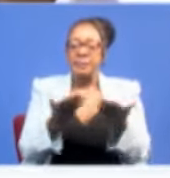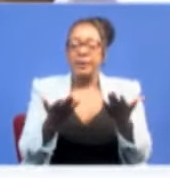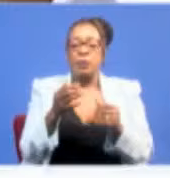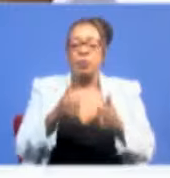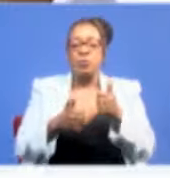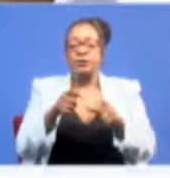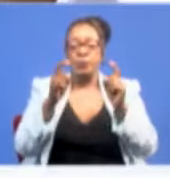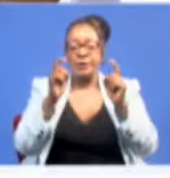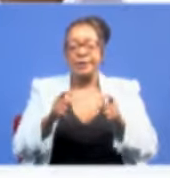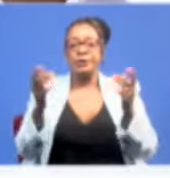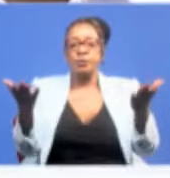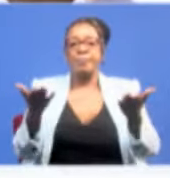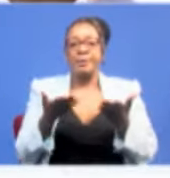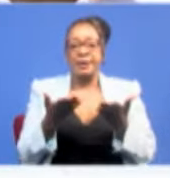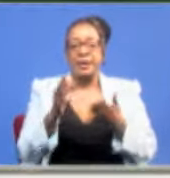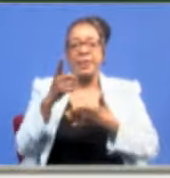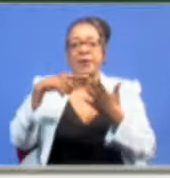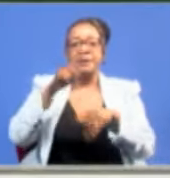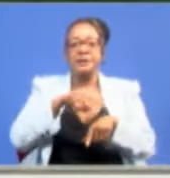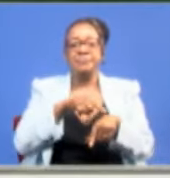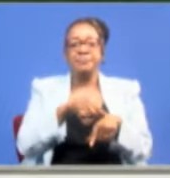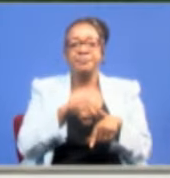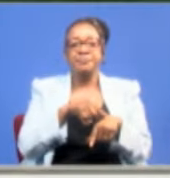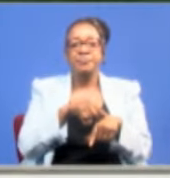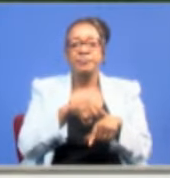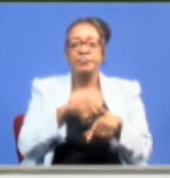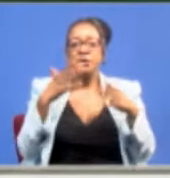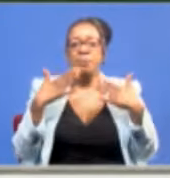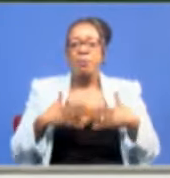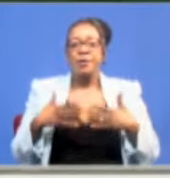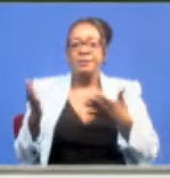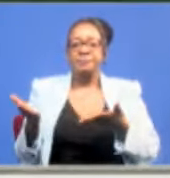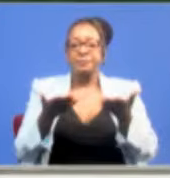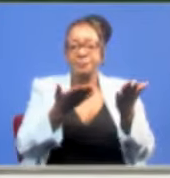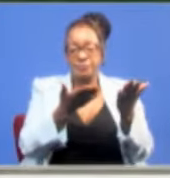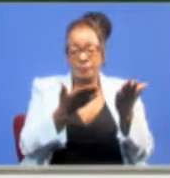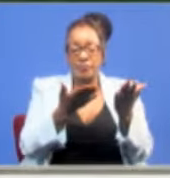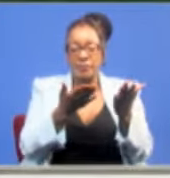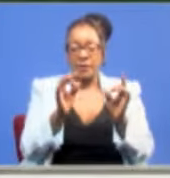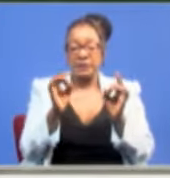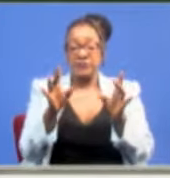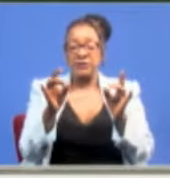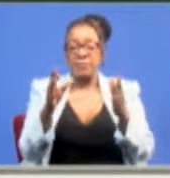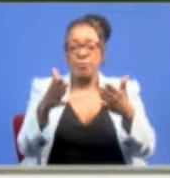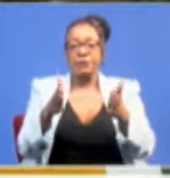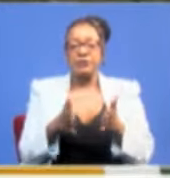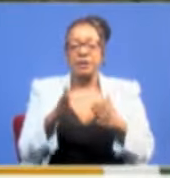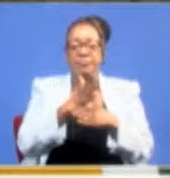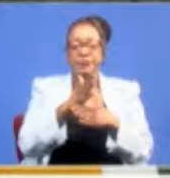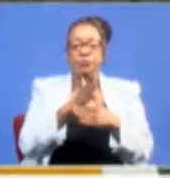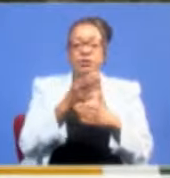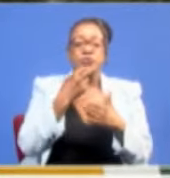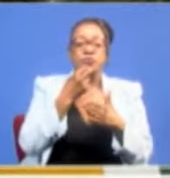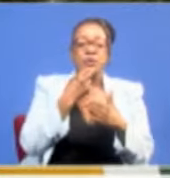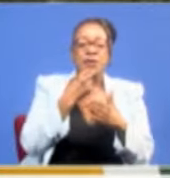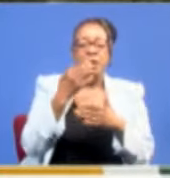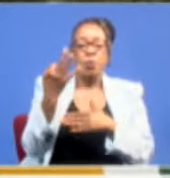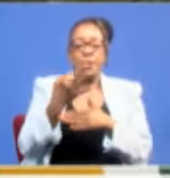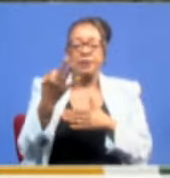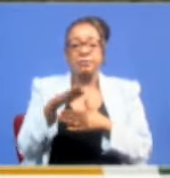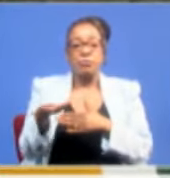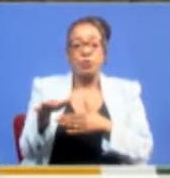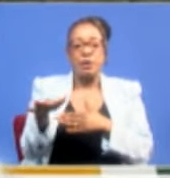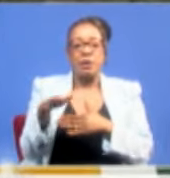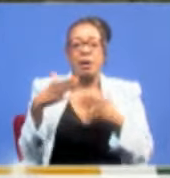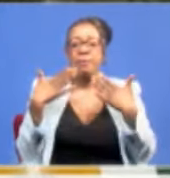to bring to the fore at the right time. Miili ilipelekwa katika chumba cha kuhifadhia maiti kati ya Jumanne na Jumatano asubuhi. Miili